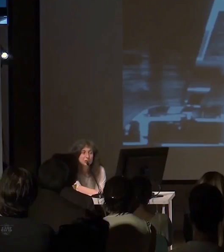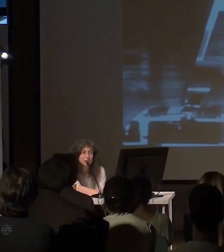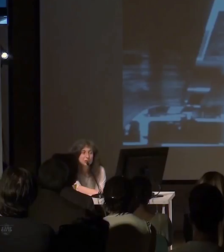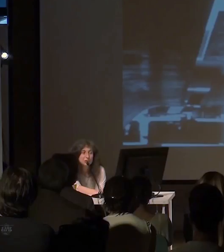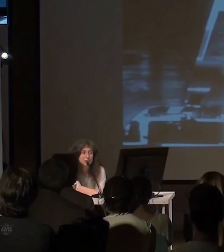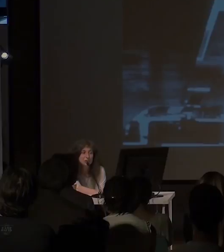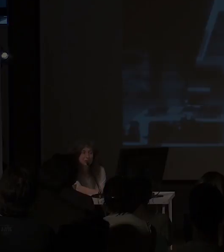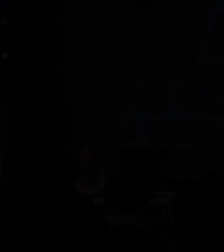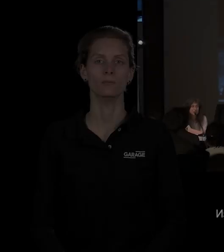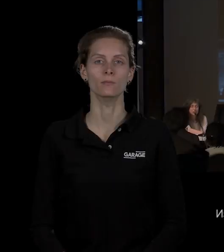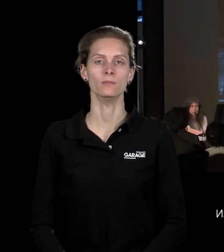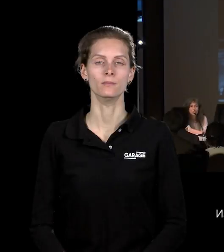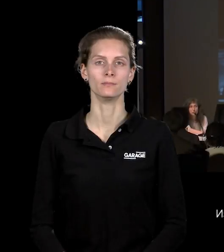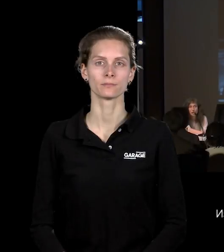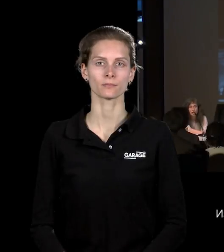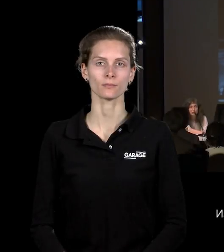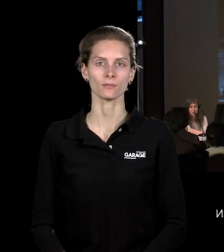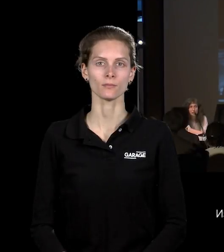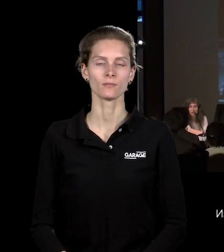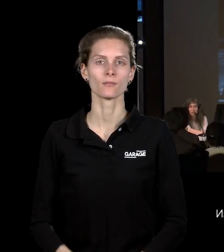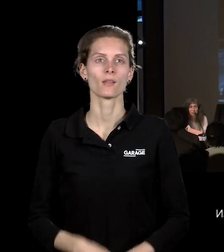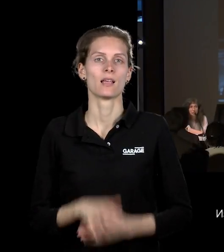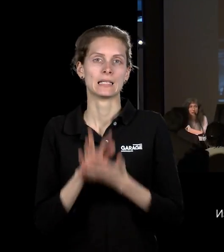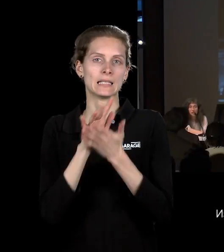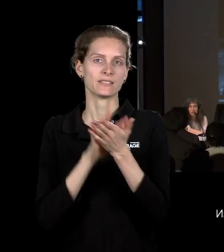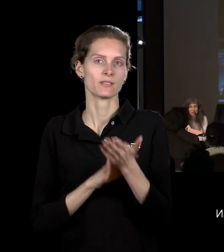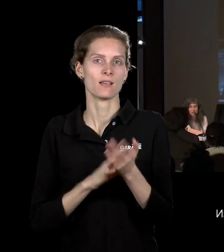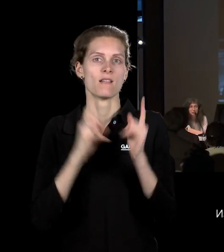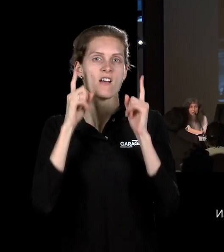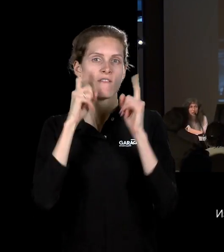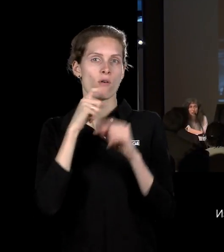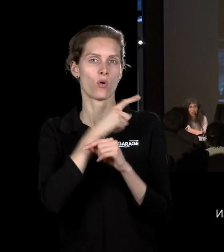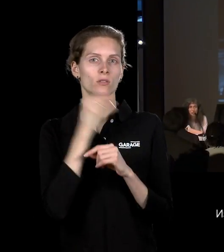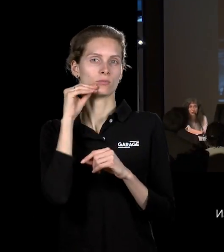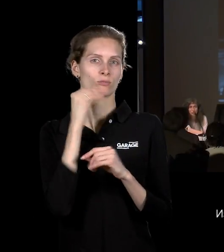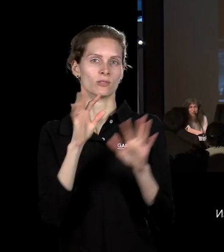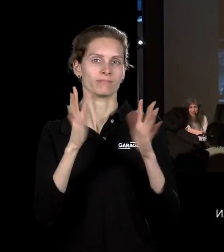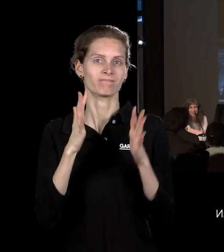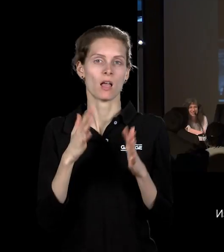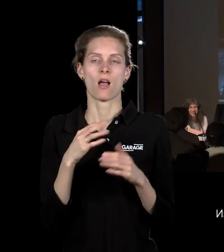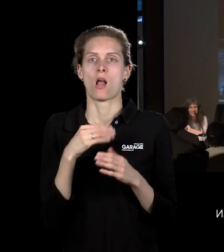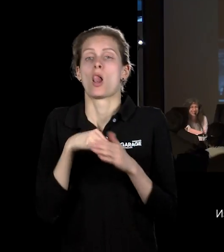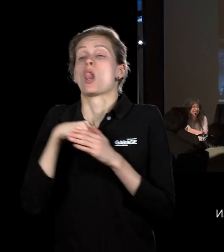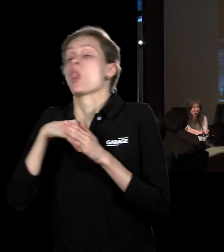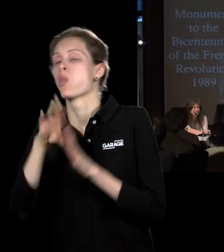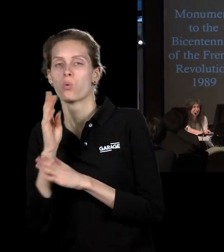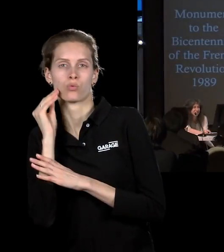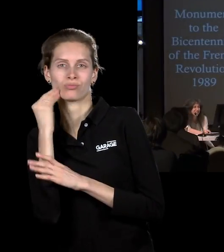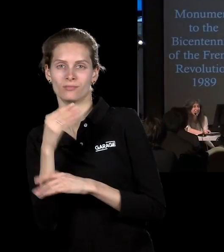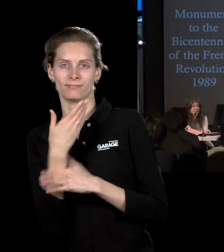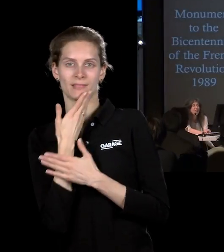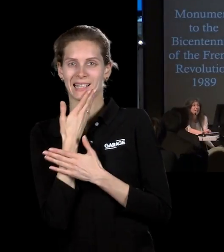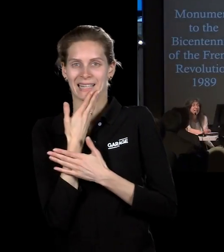которые падает свет. Извините, лучшего качества фотографии этого места не существует, к сожалению, просто